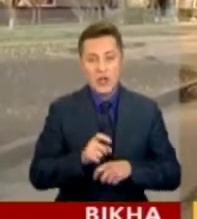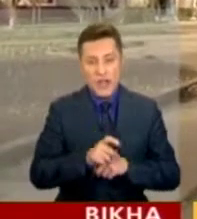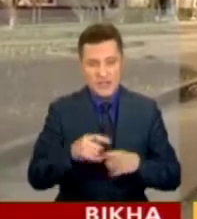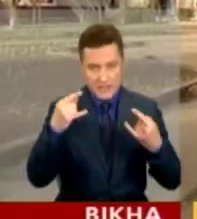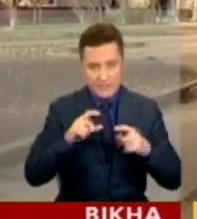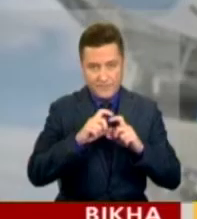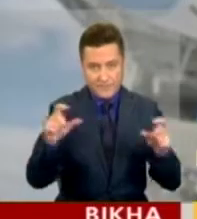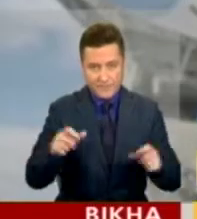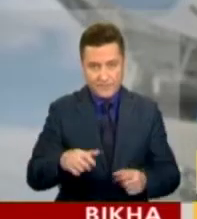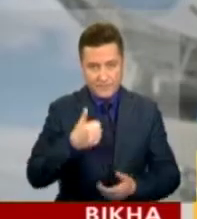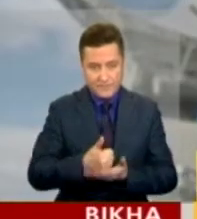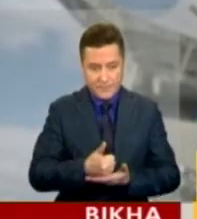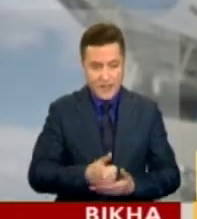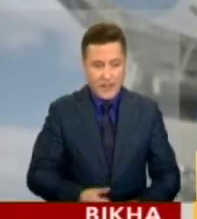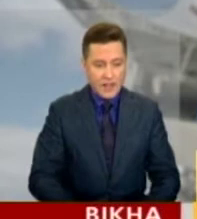послухати. Вранці